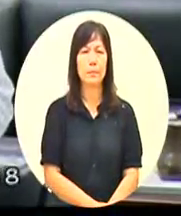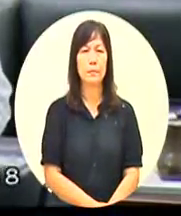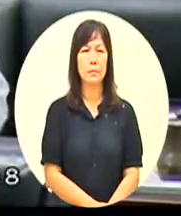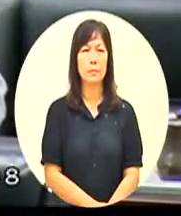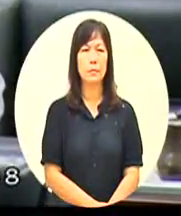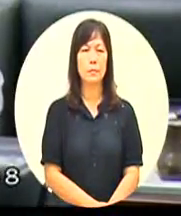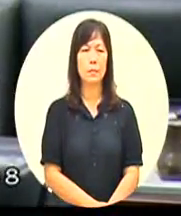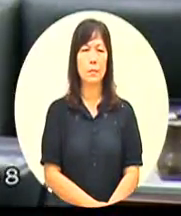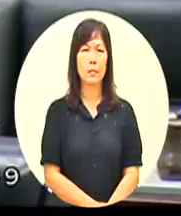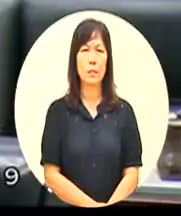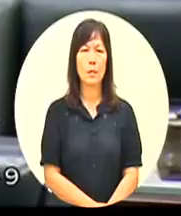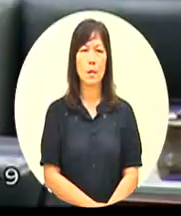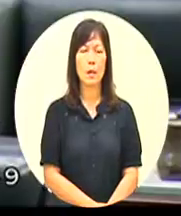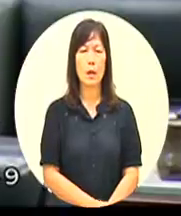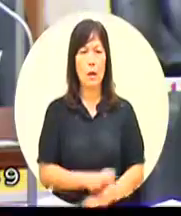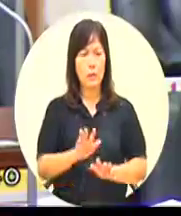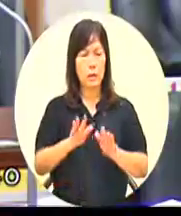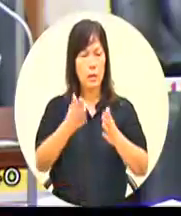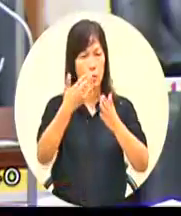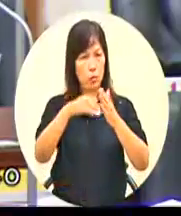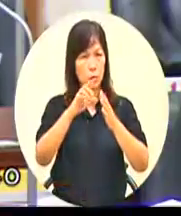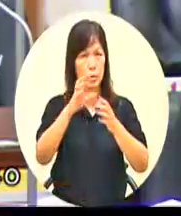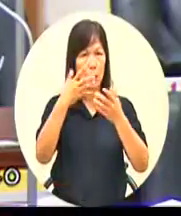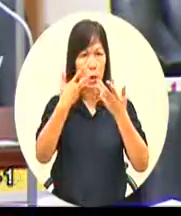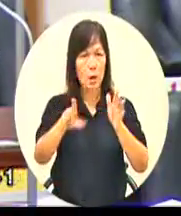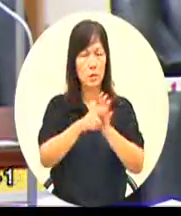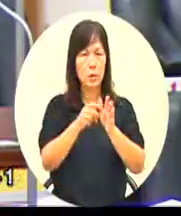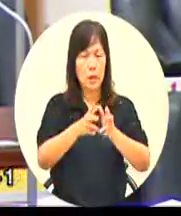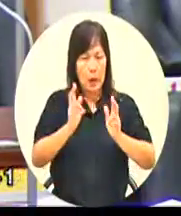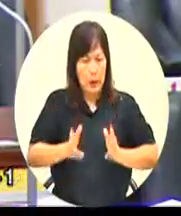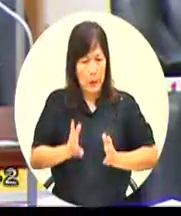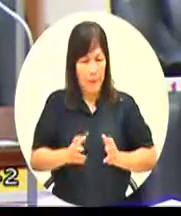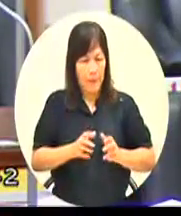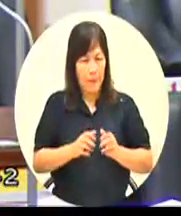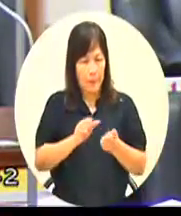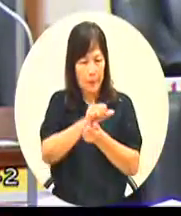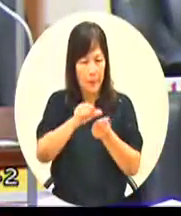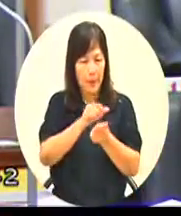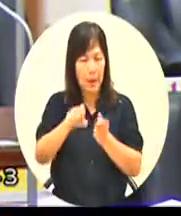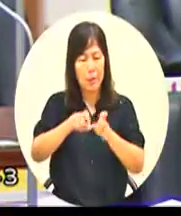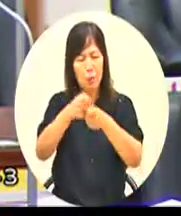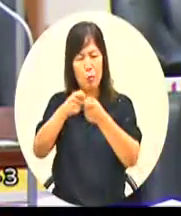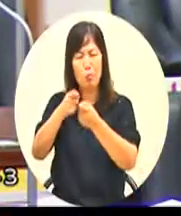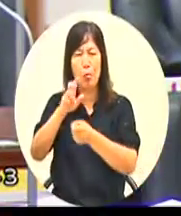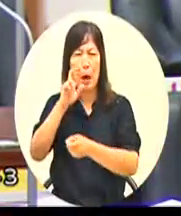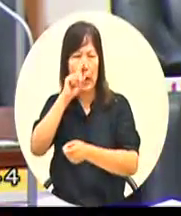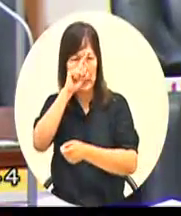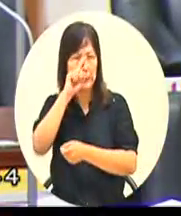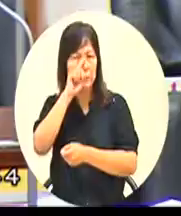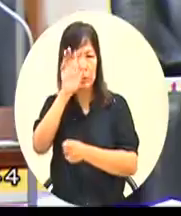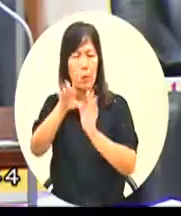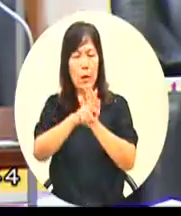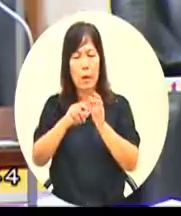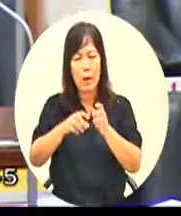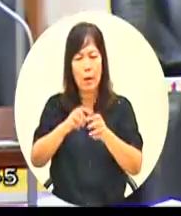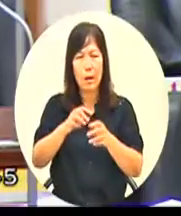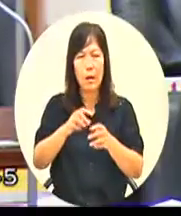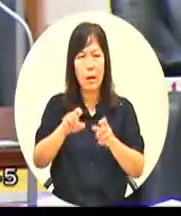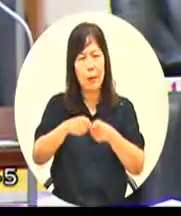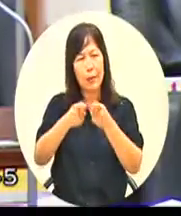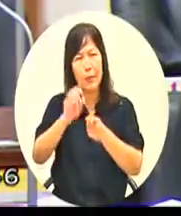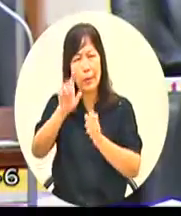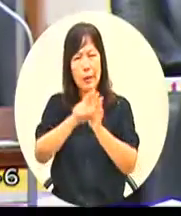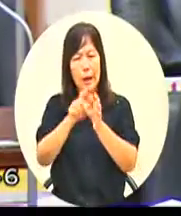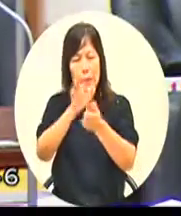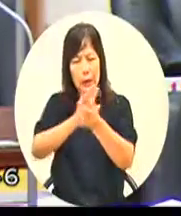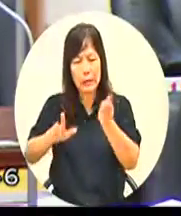哈。说现有的学校很多的 PU 跑道都非常的破旧哈，啊，甚至都坑坑洞洞，啊，甚至都